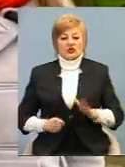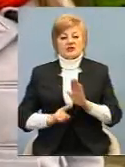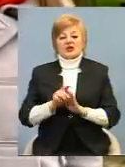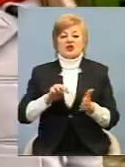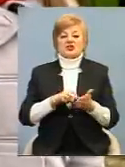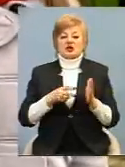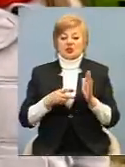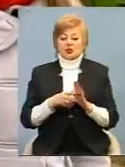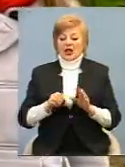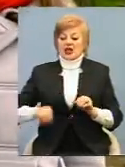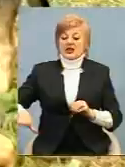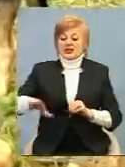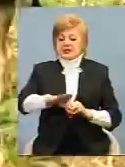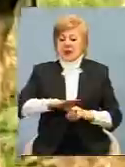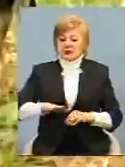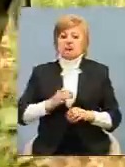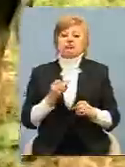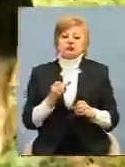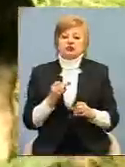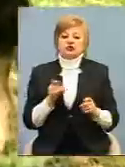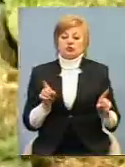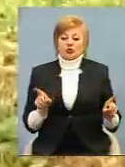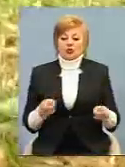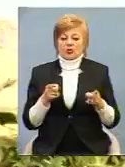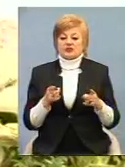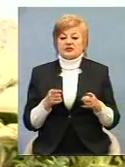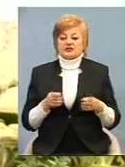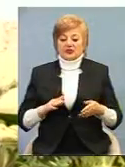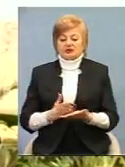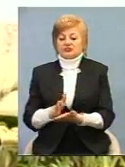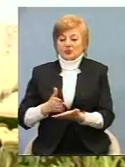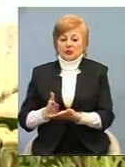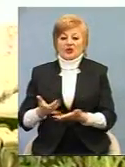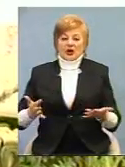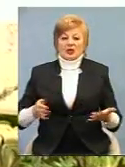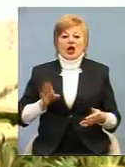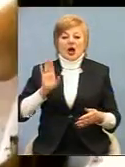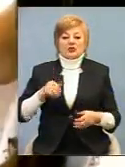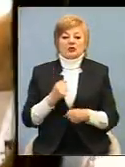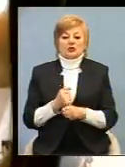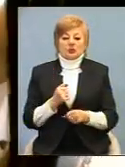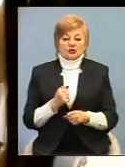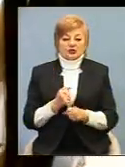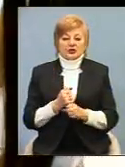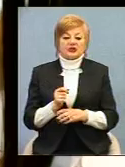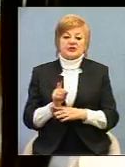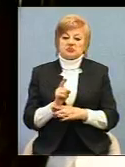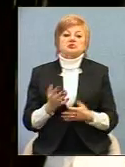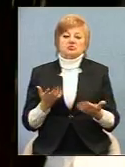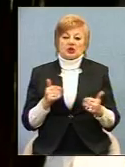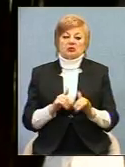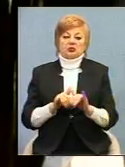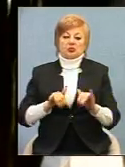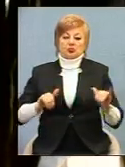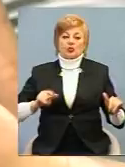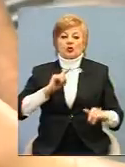планували взяти землі в обробіток і займатися органічним землеробством. Згодом почали виготовляти свічки. І справа пішла. Вже